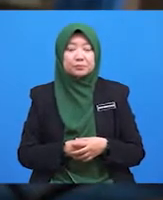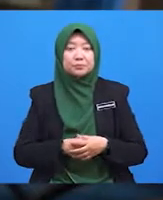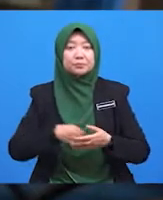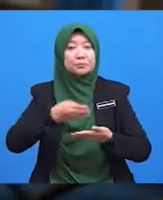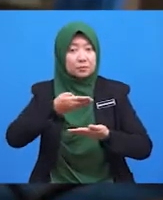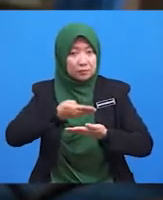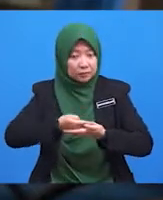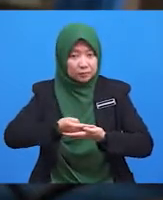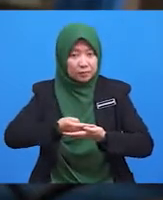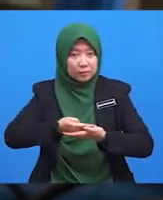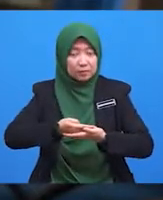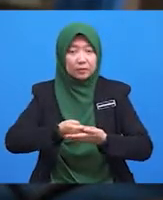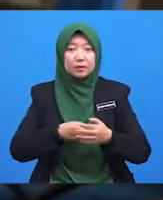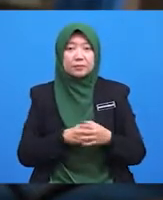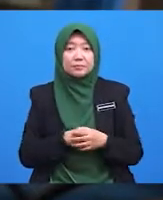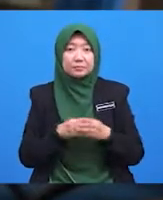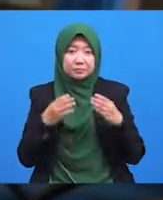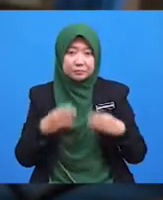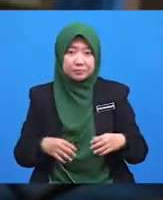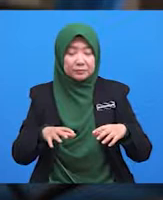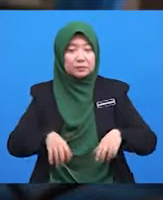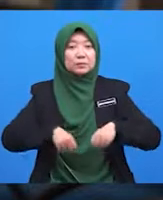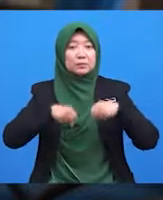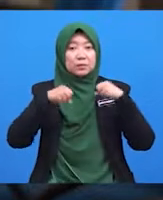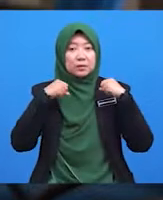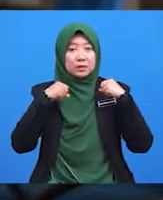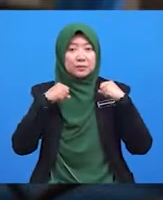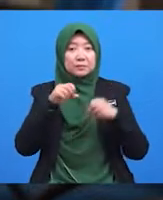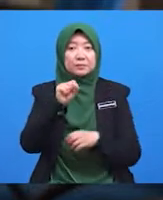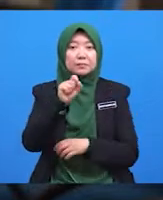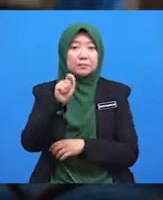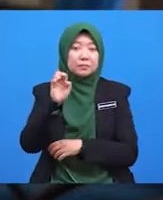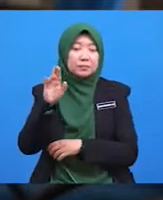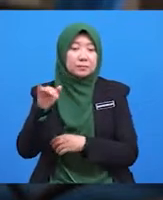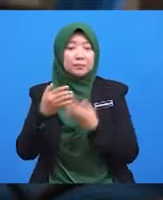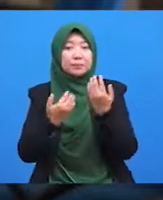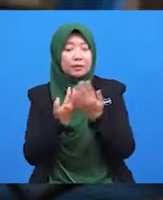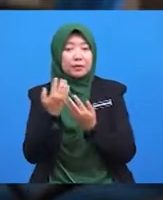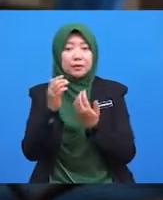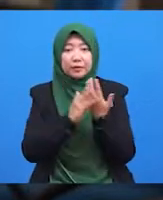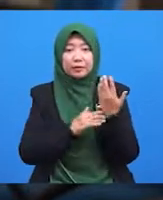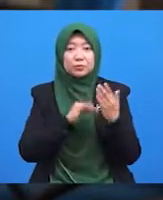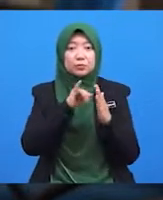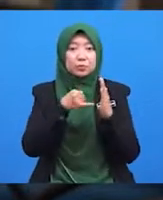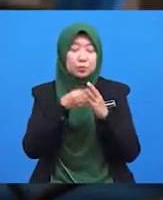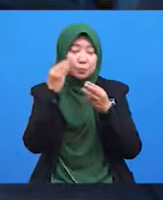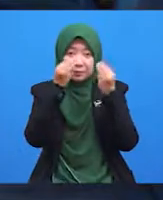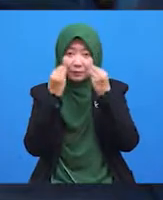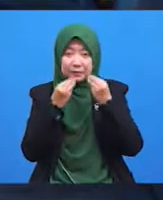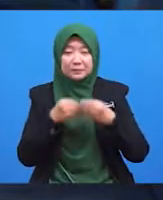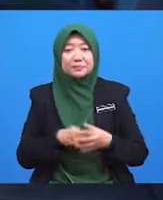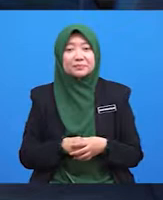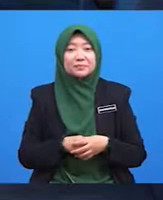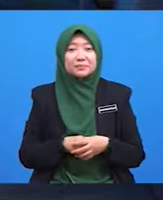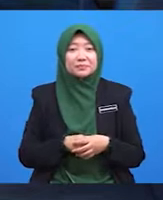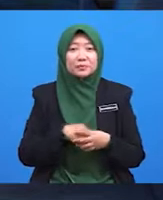pelanggan, selimutkan pelanggan, steril tangan juru estetik.